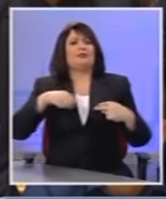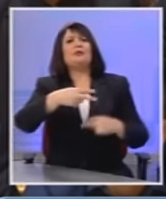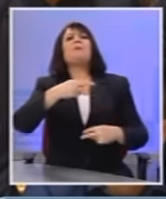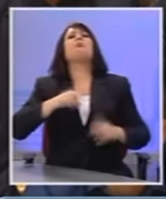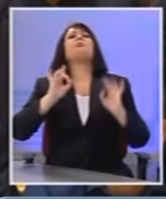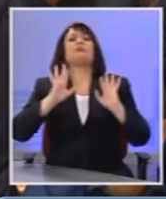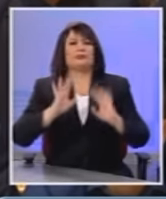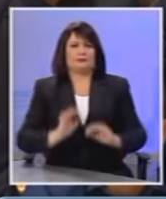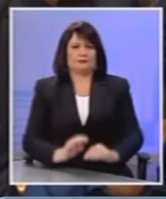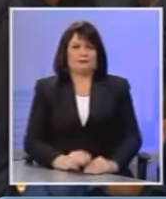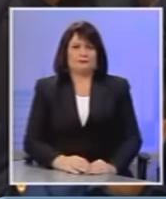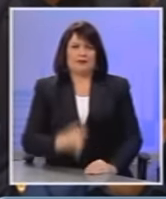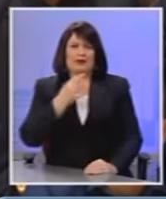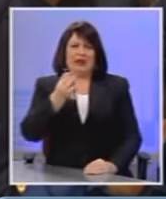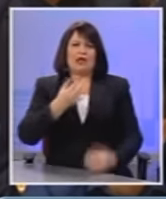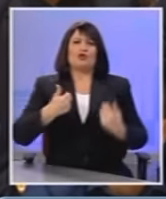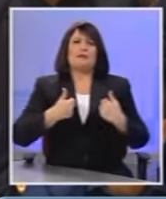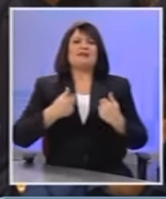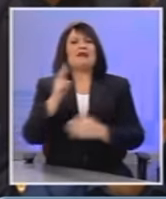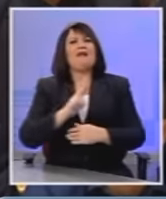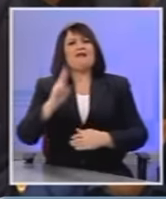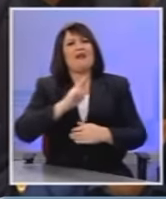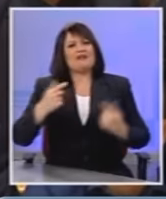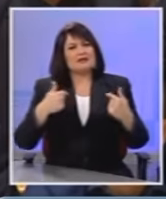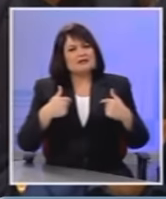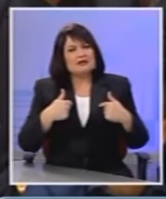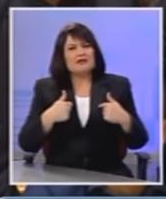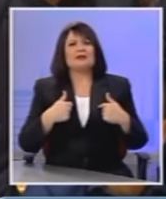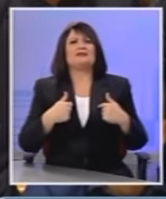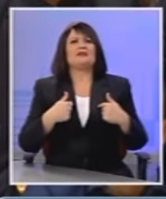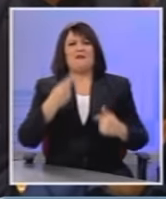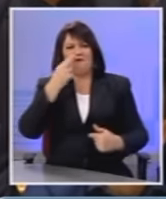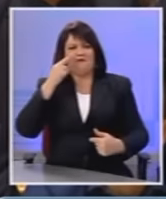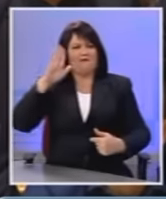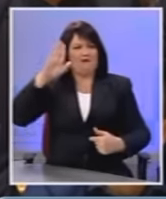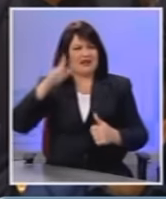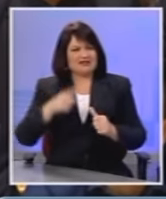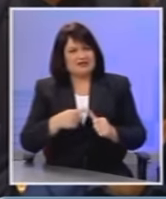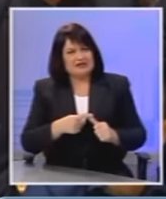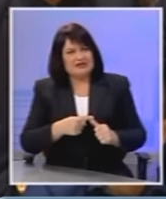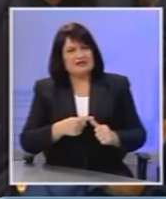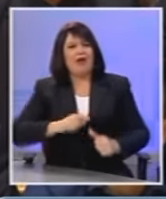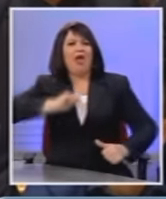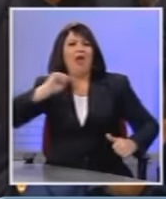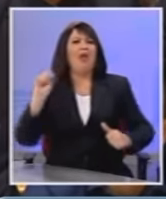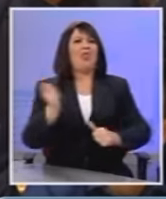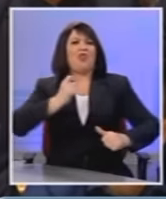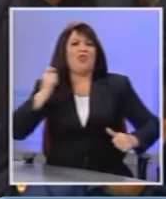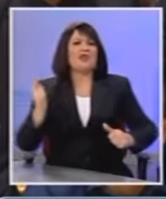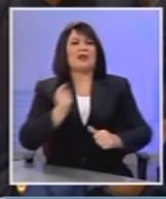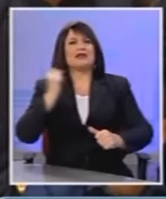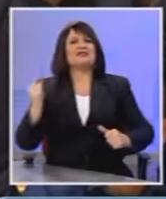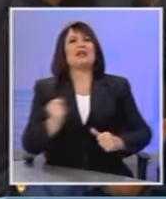λέει, ρατσιστές, γιατί είμαστε φασίστες, γιατί είμαστε εθνικιστές, και μεταξύ